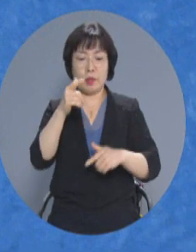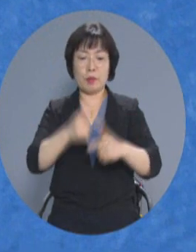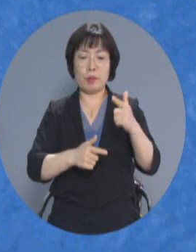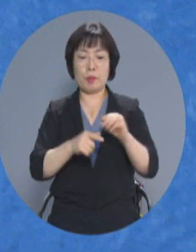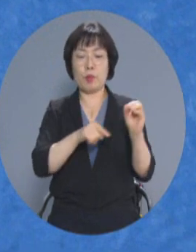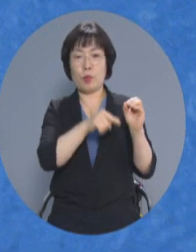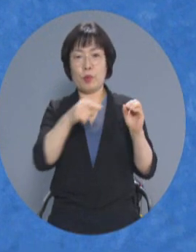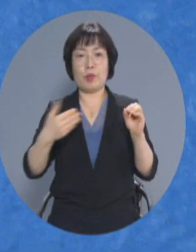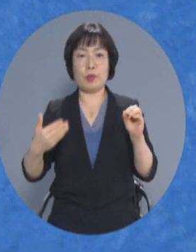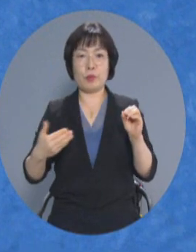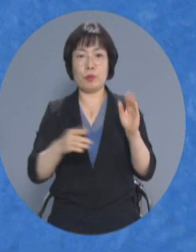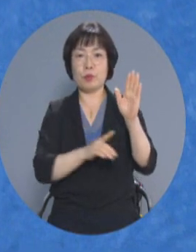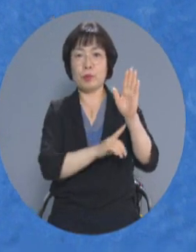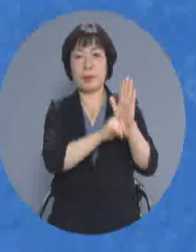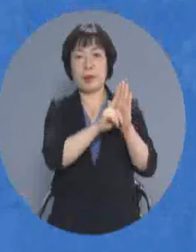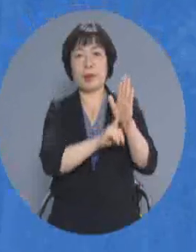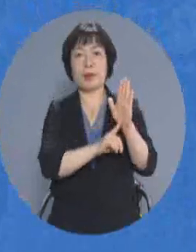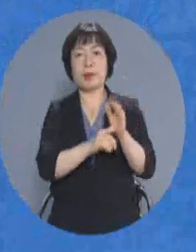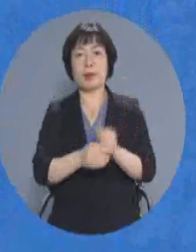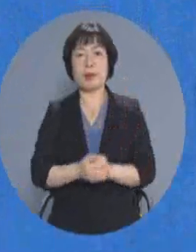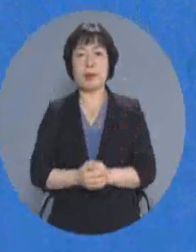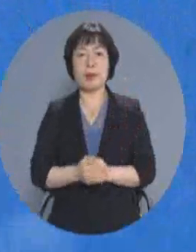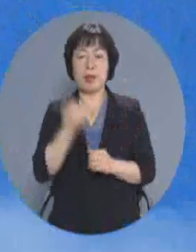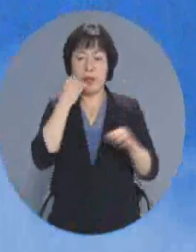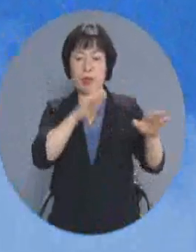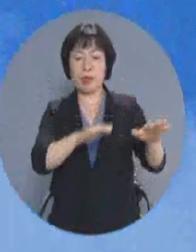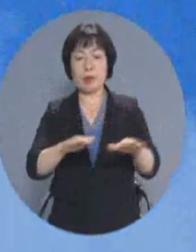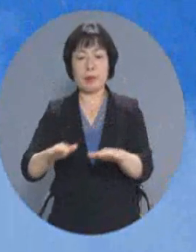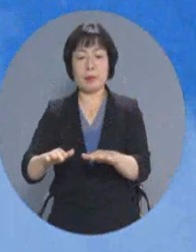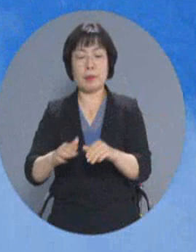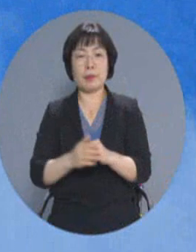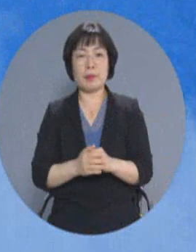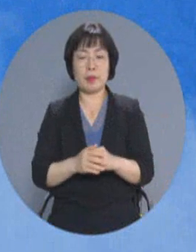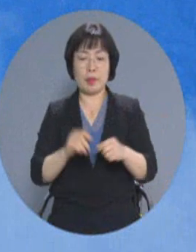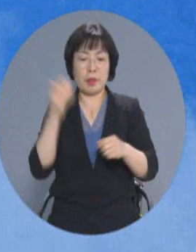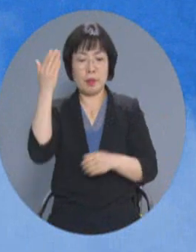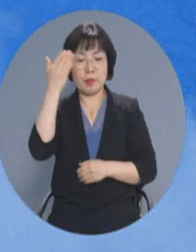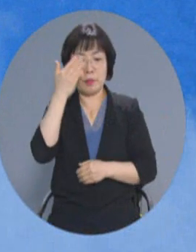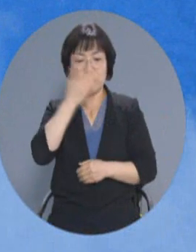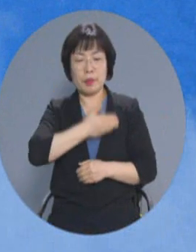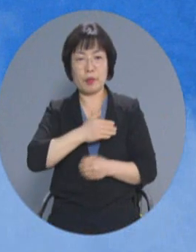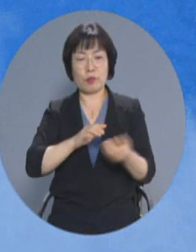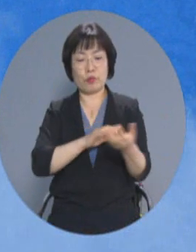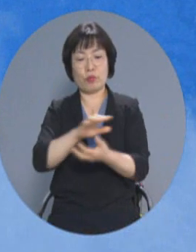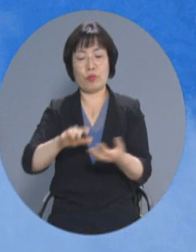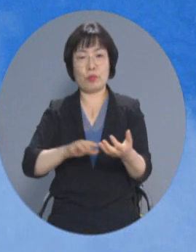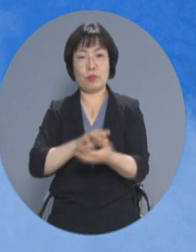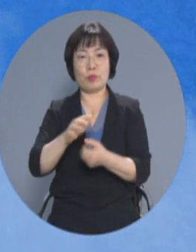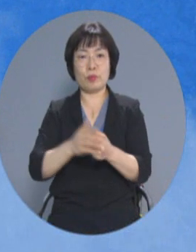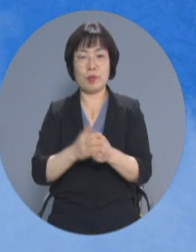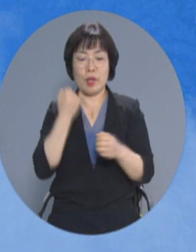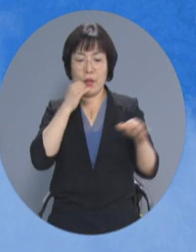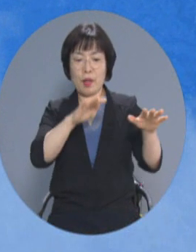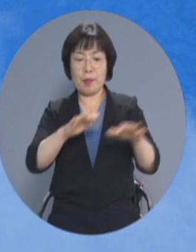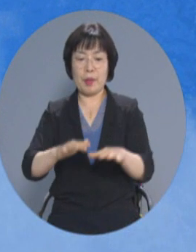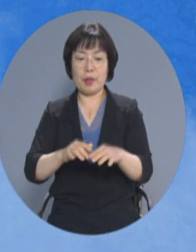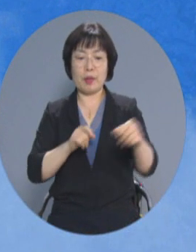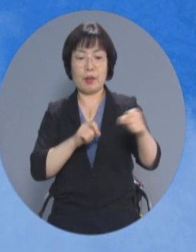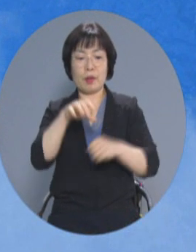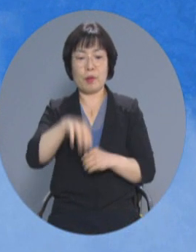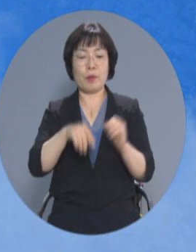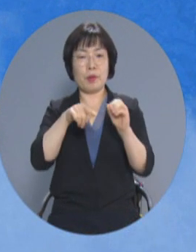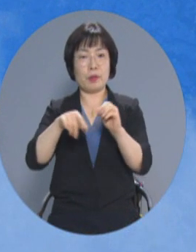목포는 0에서 9도를 보이겠습니다. 내일 남해서부 해상은 대체로 구름 많겠습니다. 파도는 남해서부